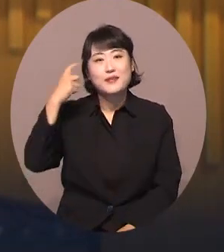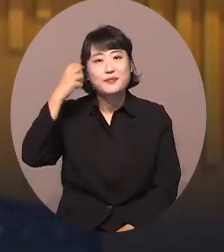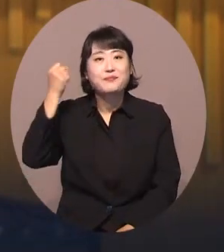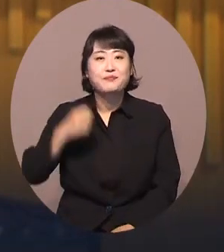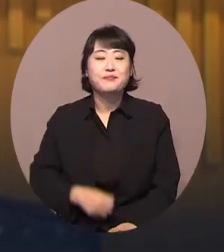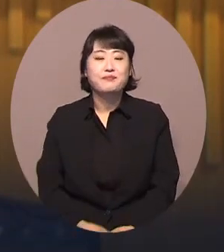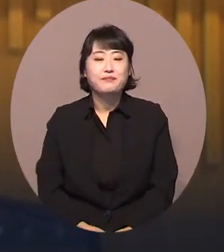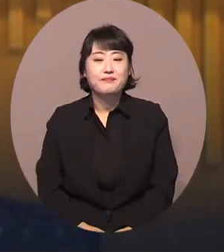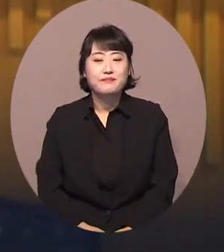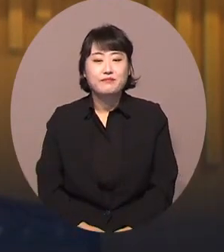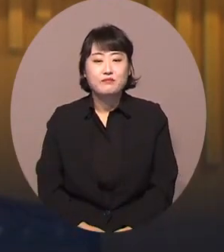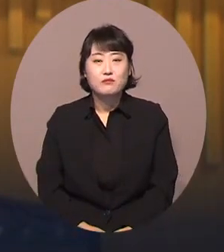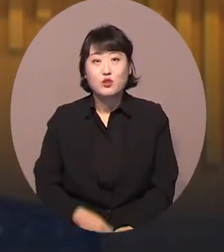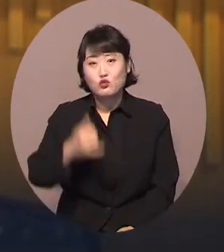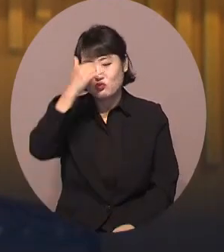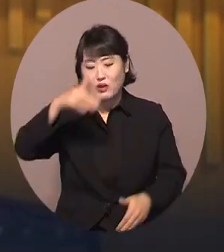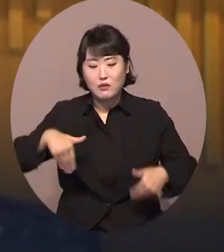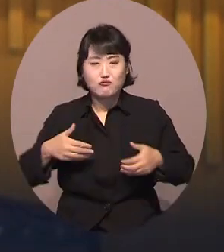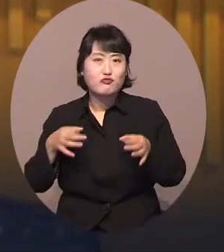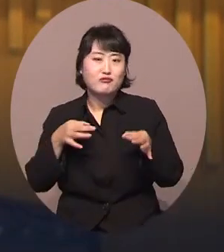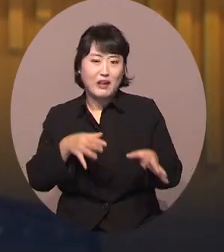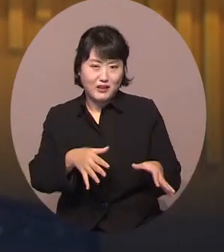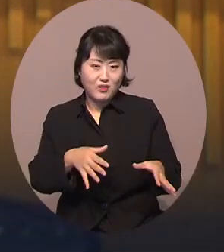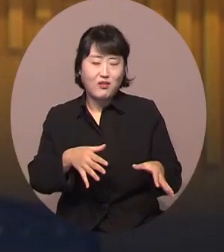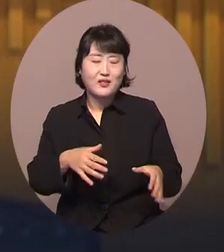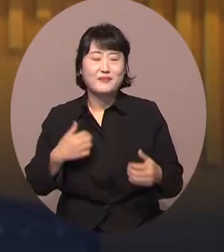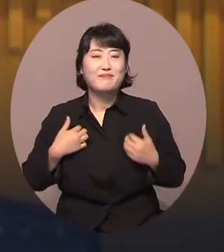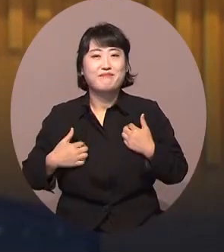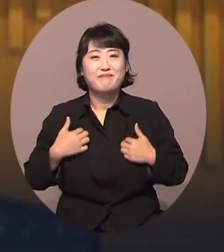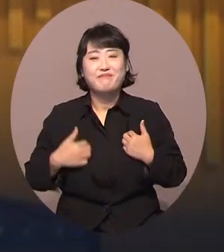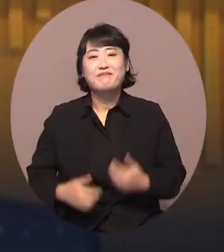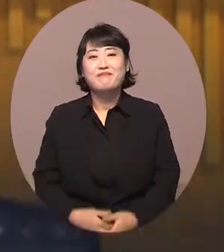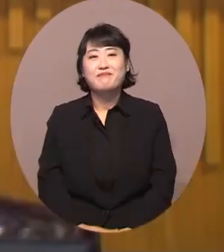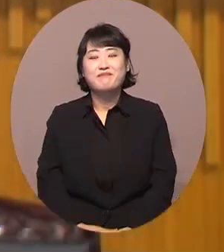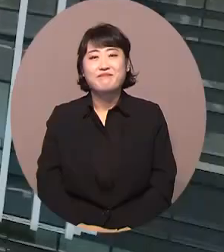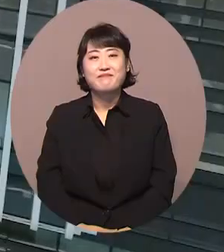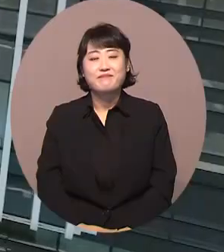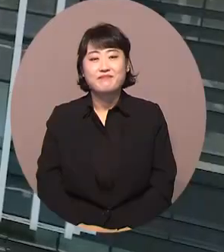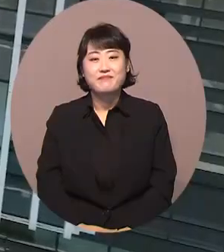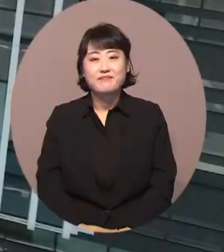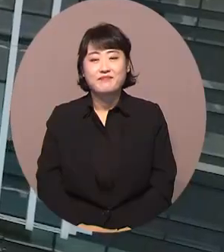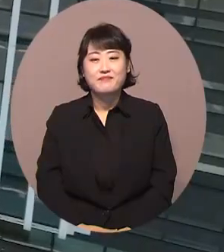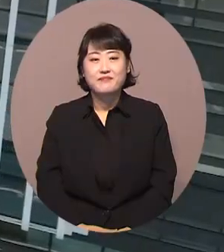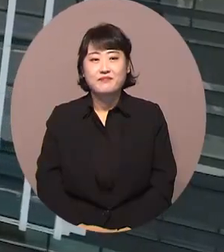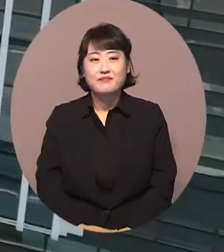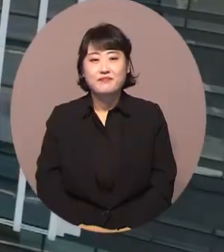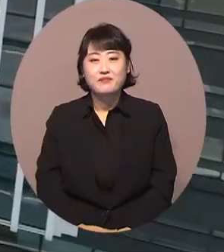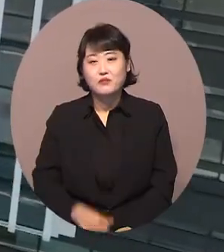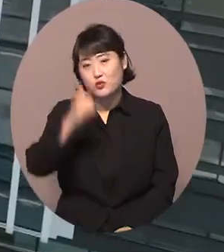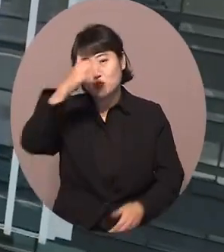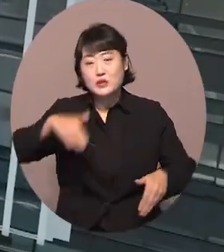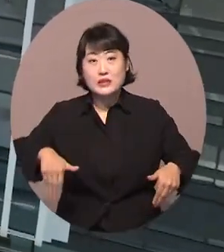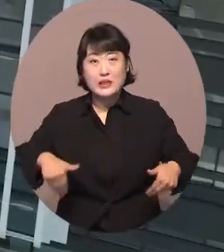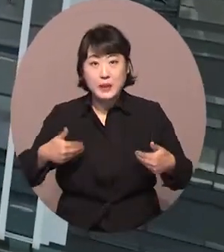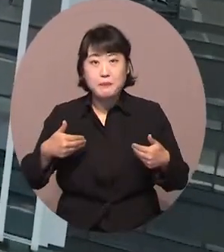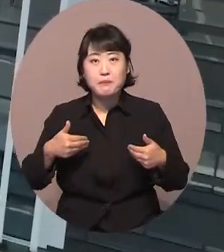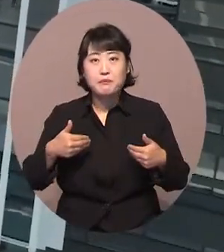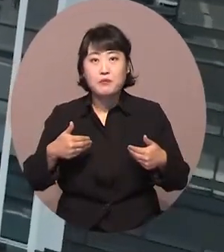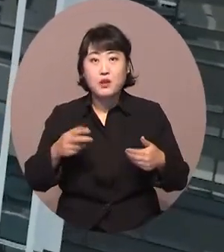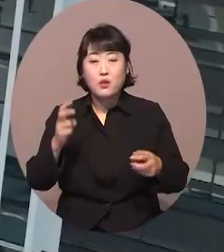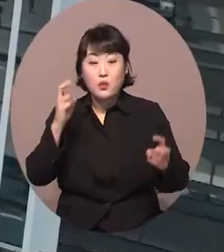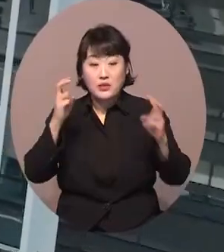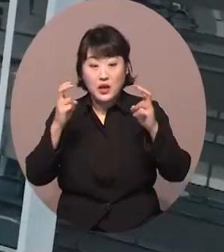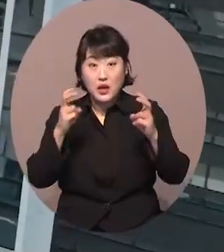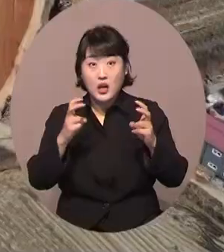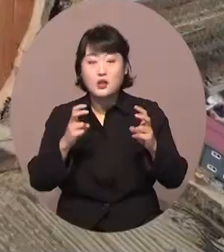그래서 또 충남에 이렇게 투자하게 돼서 무척 기쁘게 생각합니다 충남의 바이오 대기업이 들어오게 된 건